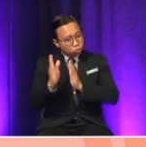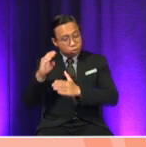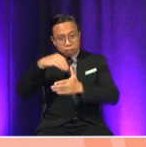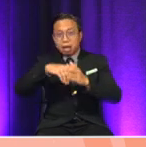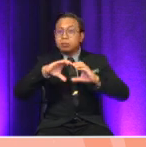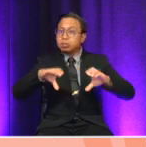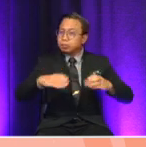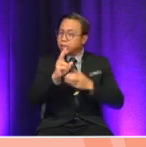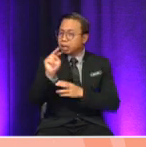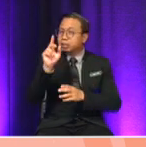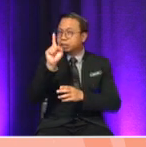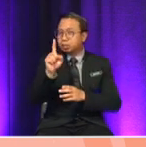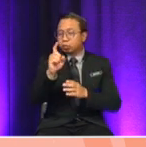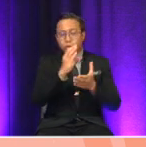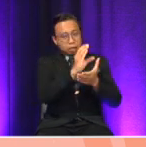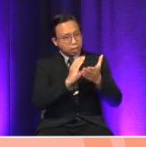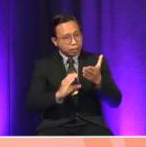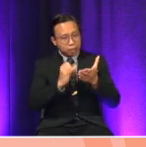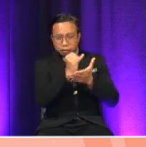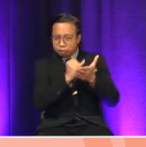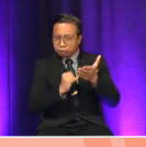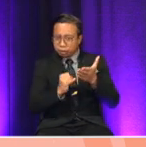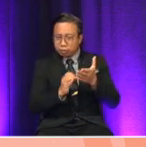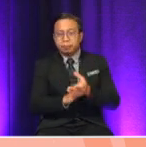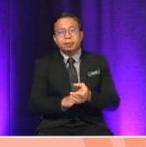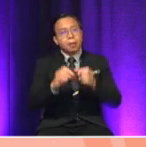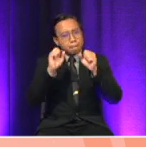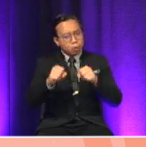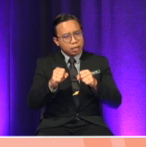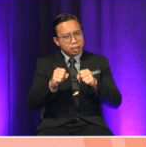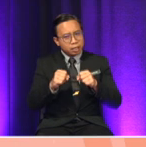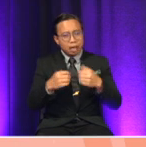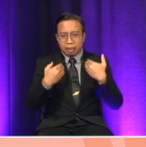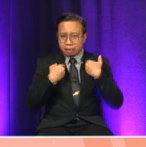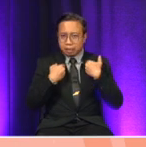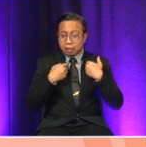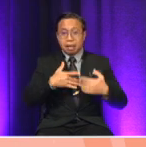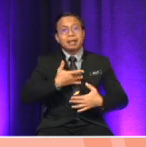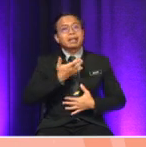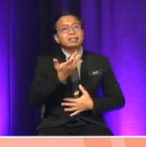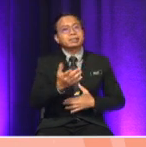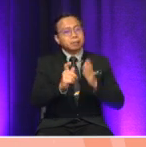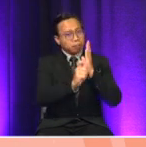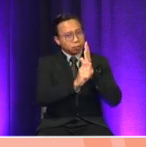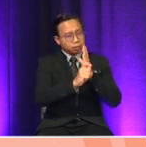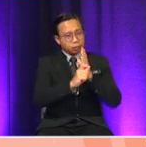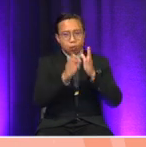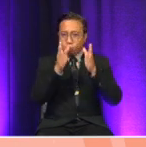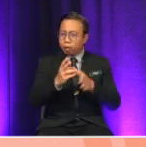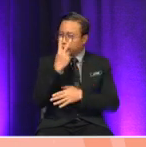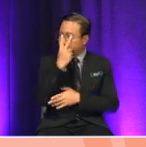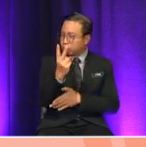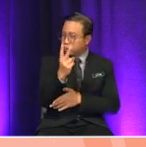penciptaan suatu karya seni yang diharapkan boleh menimbulkan perasaan positif bagi orang yang melihat dan